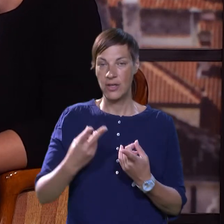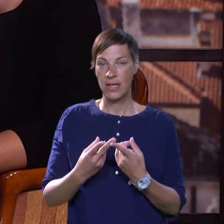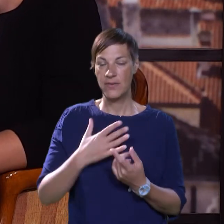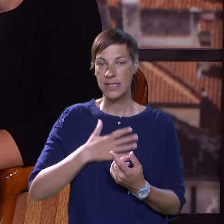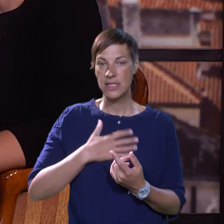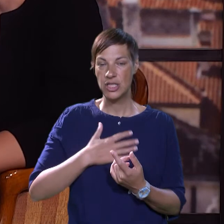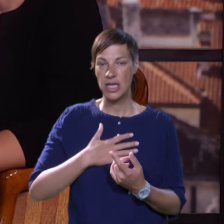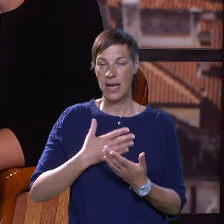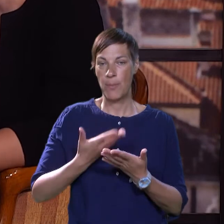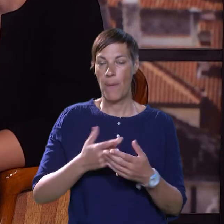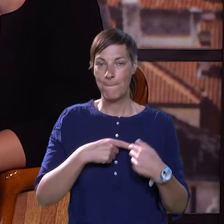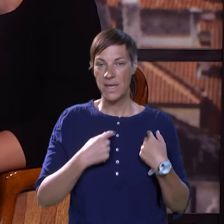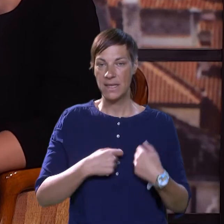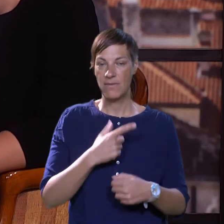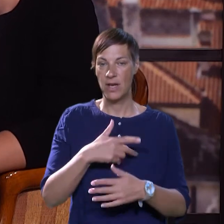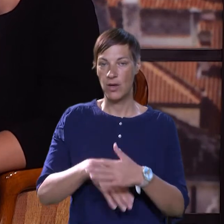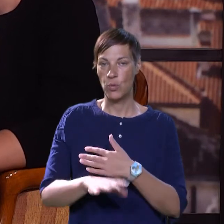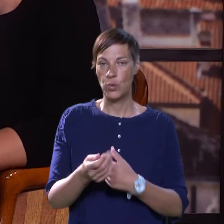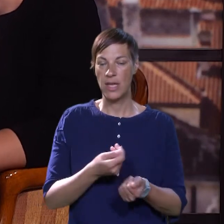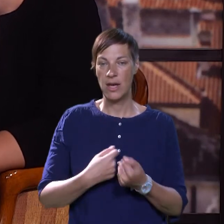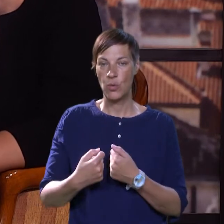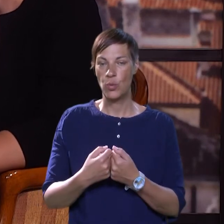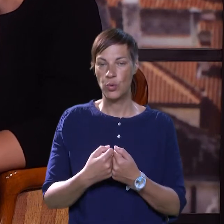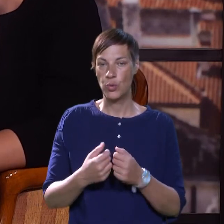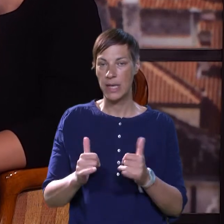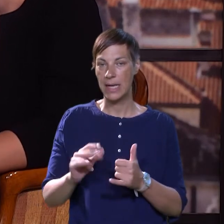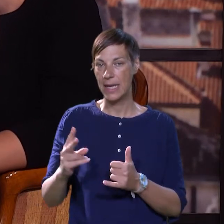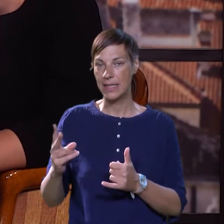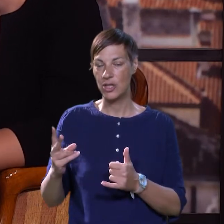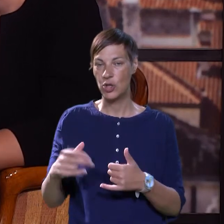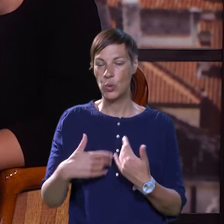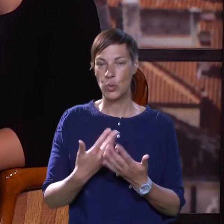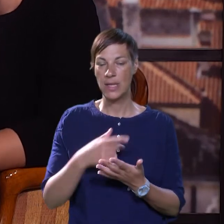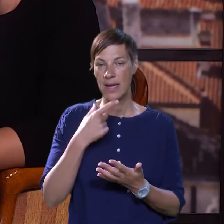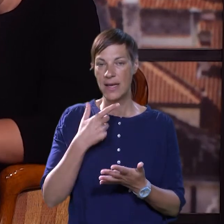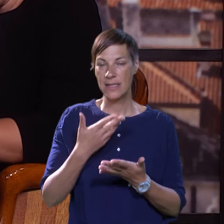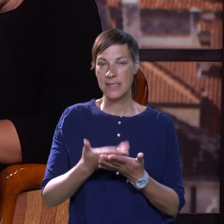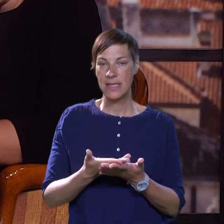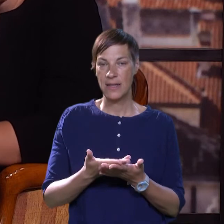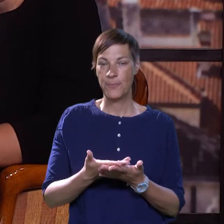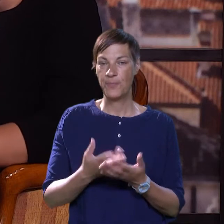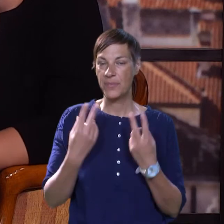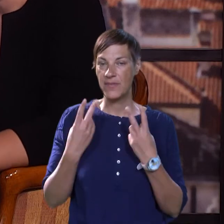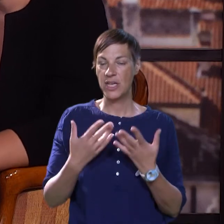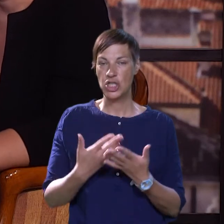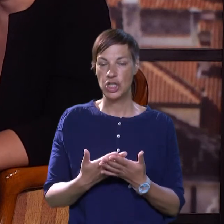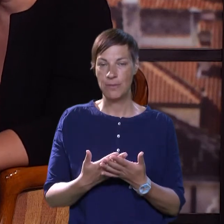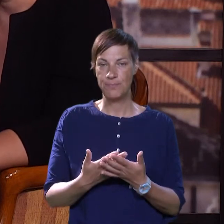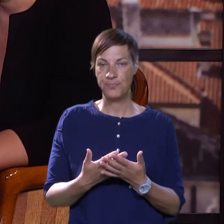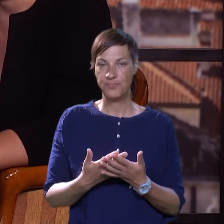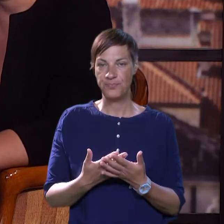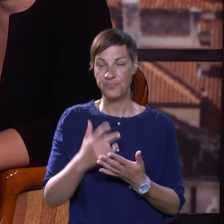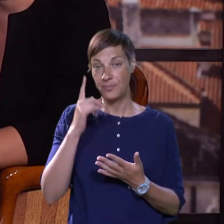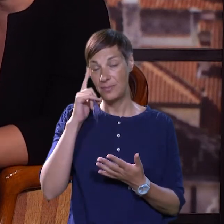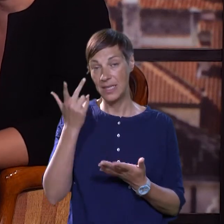malih ekrana žele možda biti volonter unutar vaše udruge ili negdje drugi, ili rekli negdje ste da vi... Da, vrlo važno. Isto,